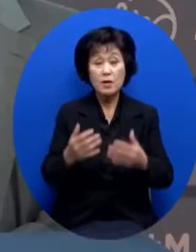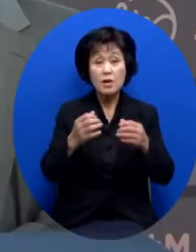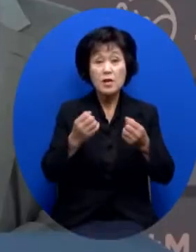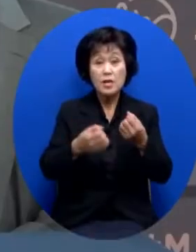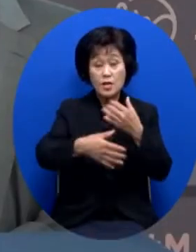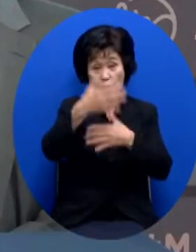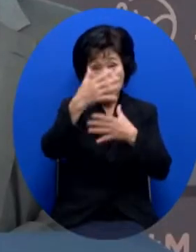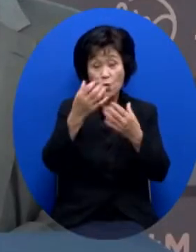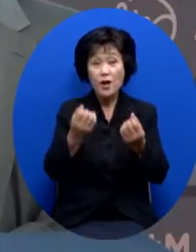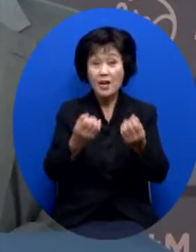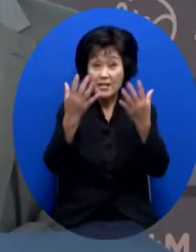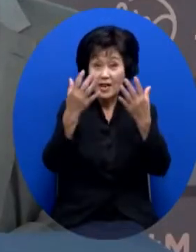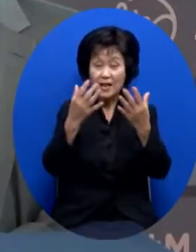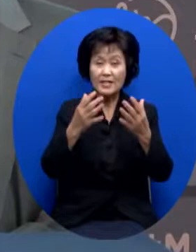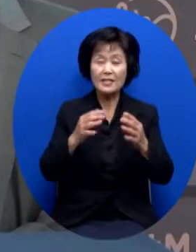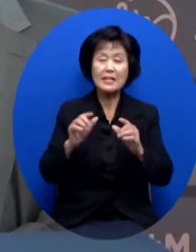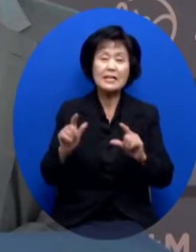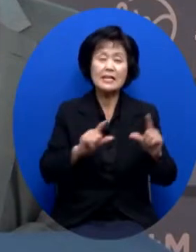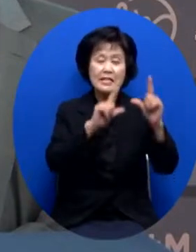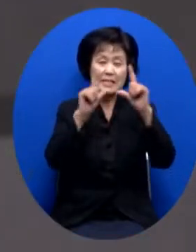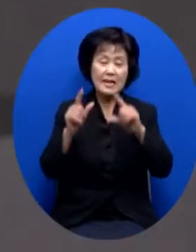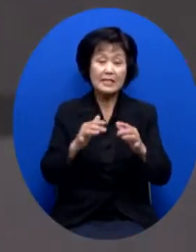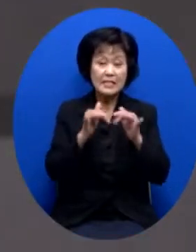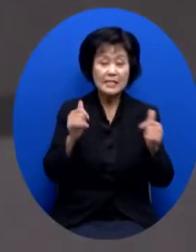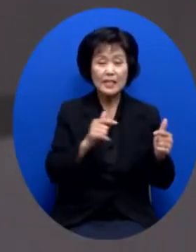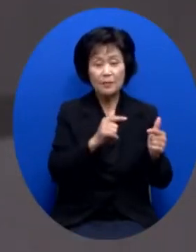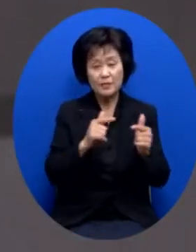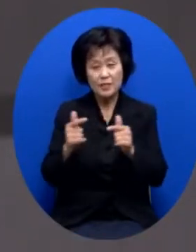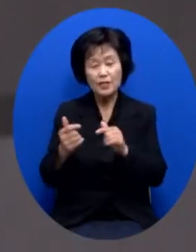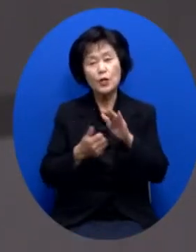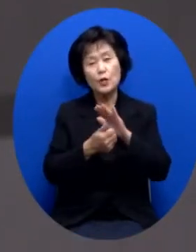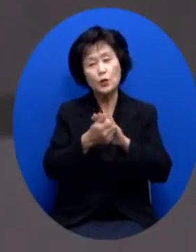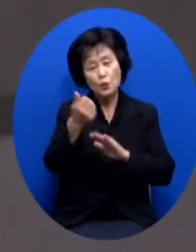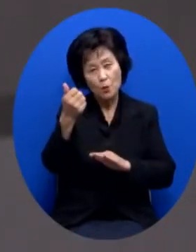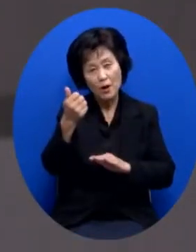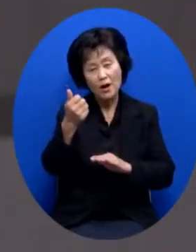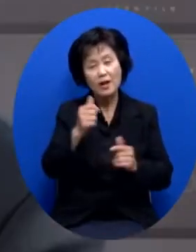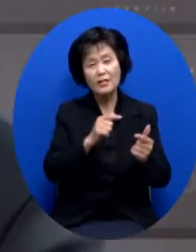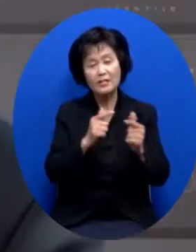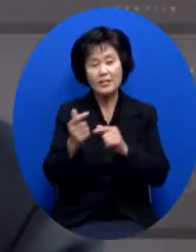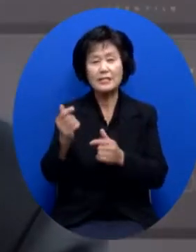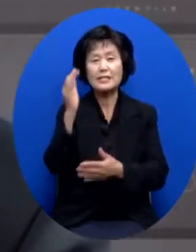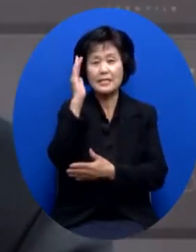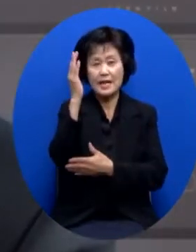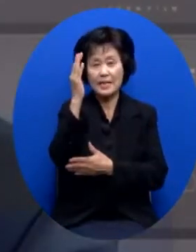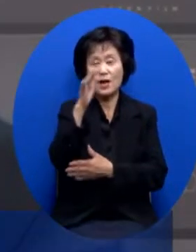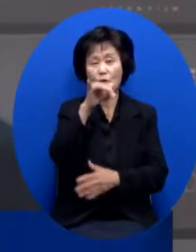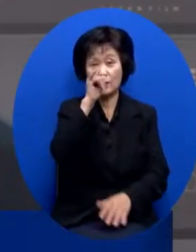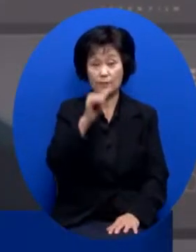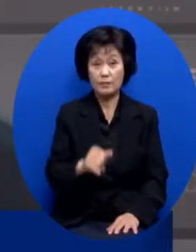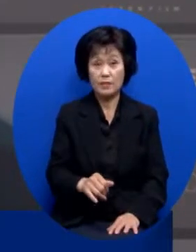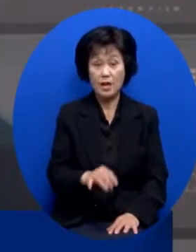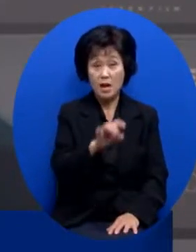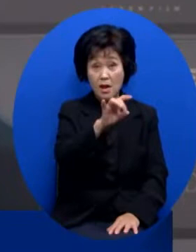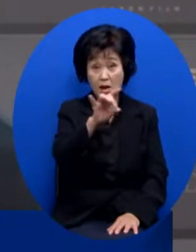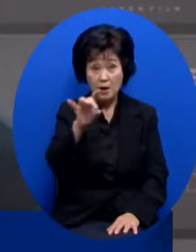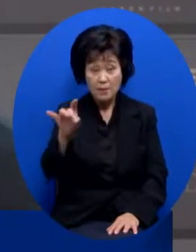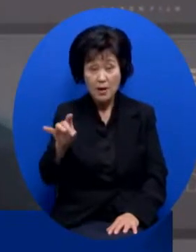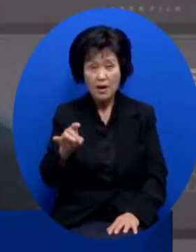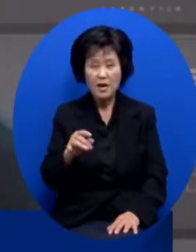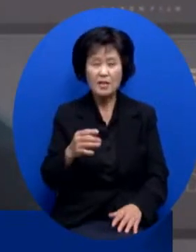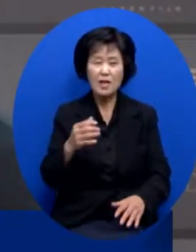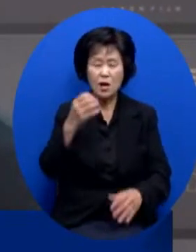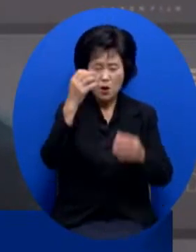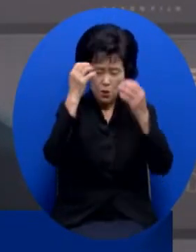살아가는 사람들의 소망과 그 소망으로 인한 새로운 삶으로 소망을 이야기했습니다. 저마다 다 절망과 고통,